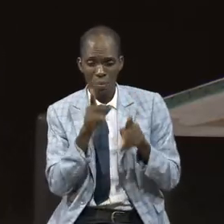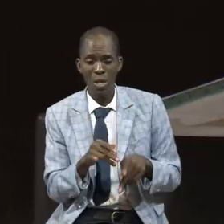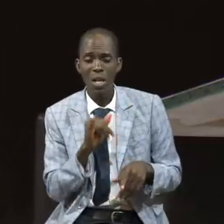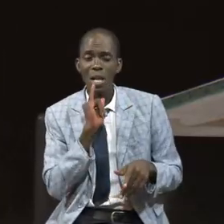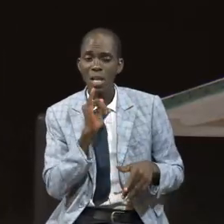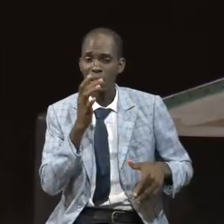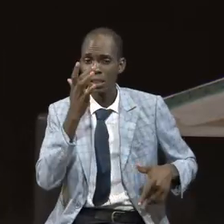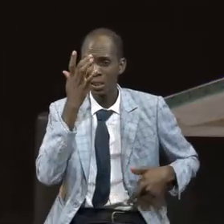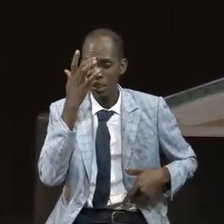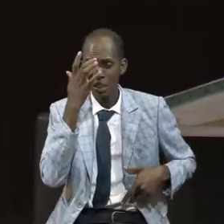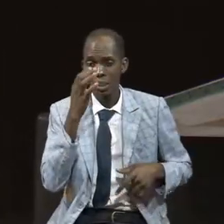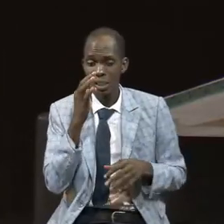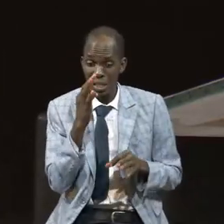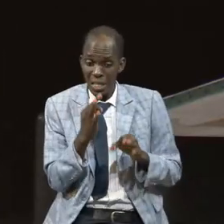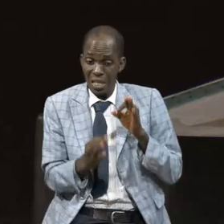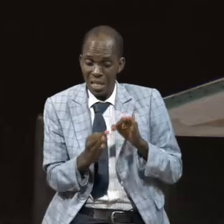malade,